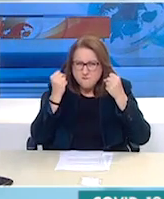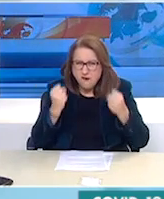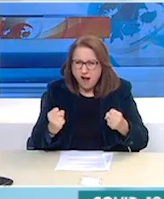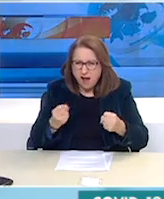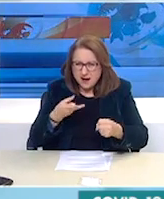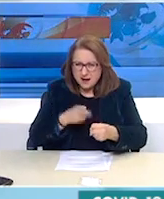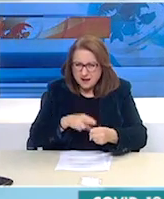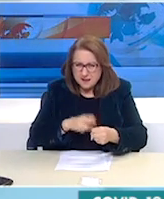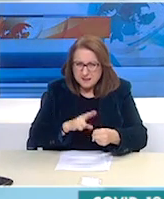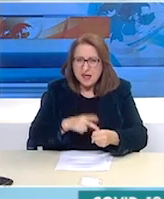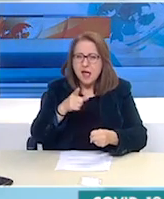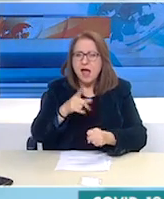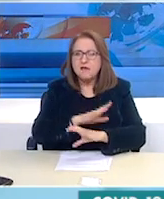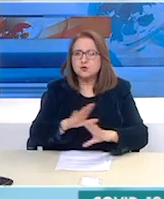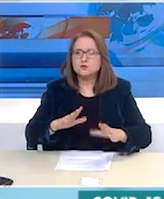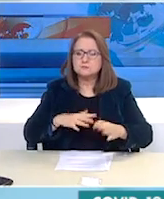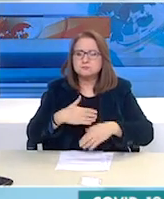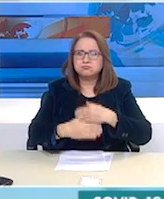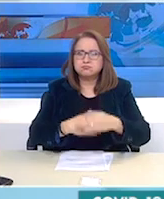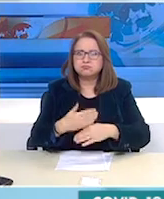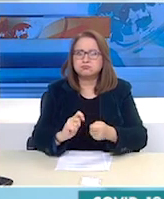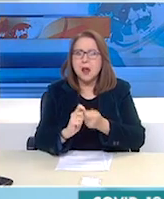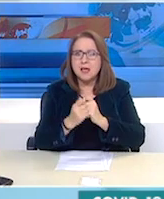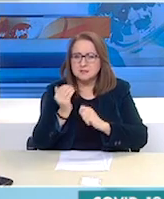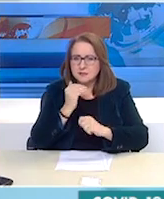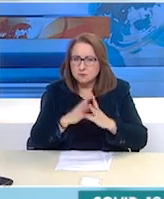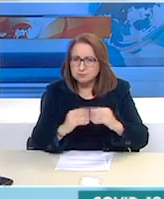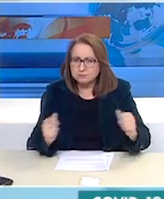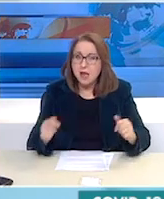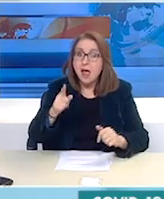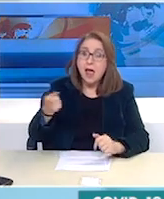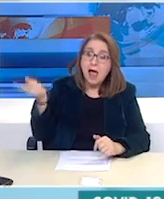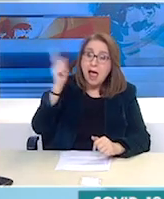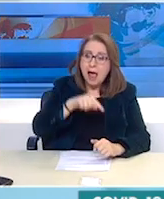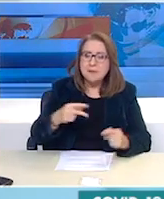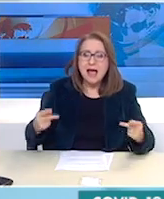τον περνάς, φτιάχνεις ανοσία και τον καταπολεμεί σε γενικά επίπεδο και αυτός είναι